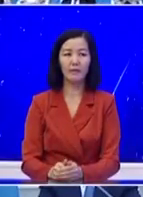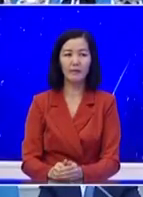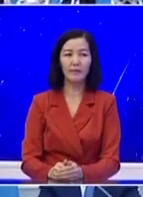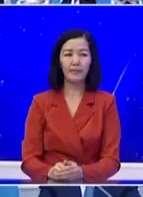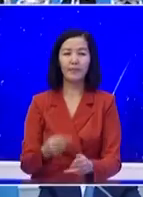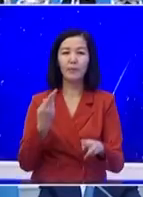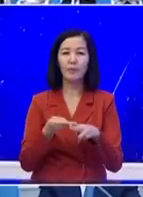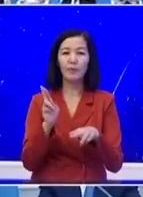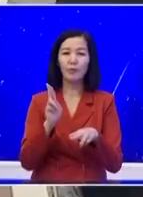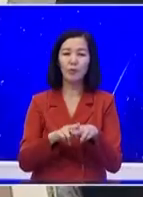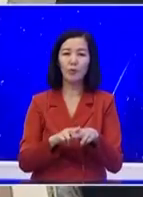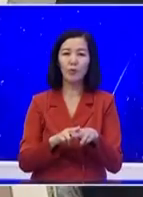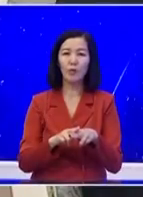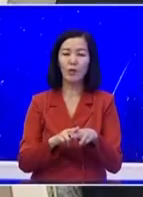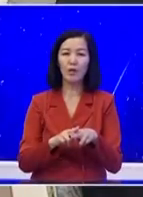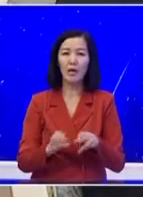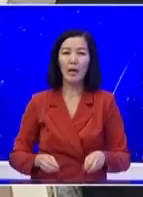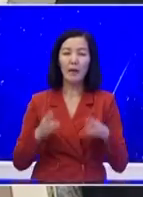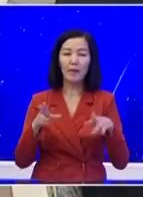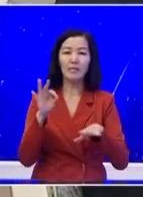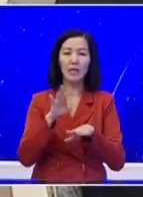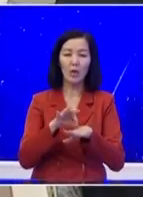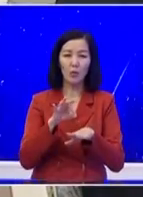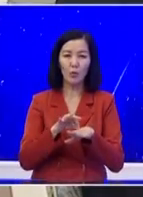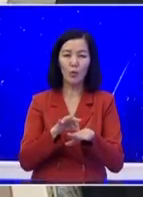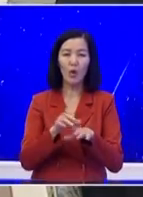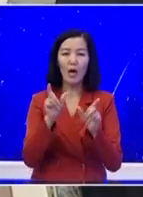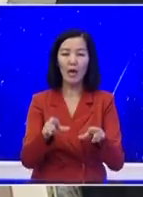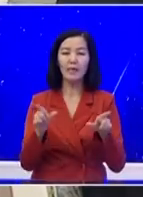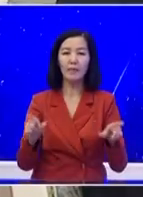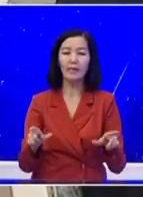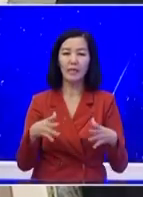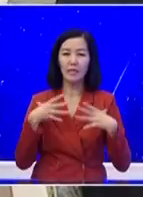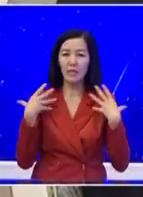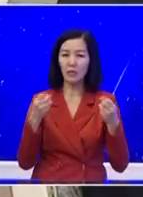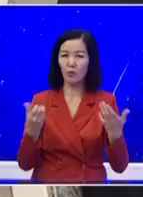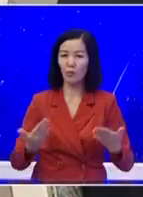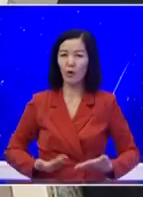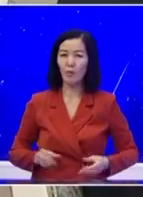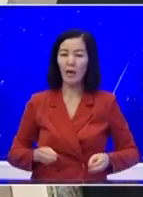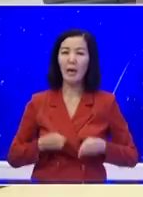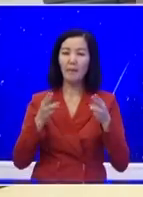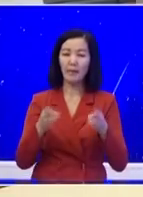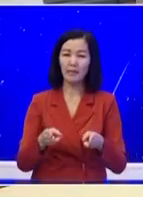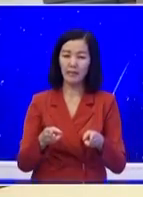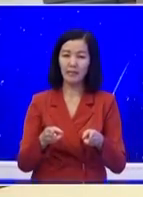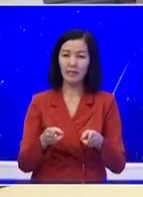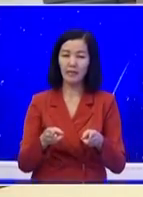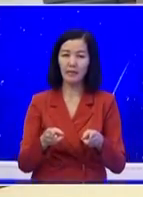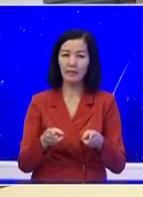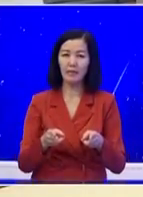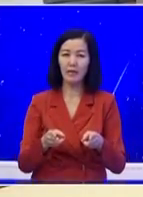Бұл аса жұқпалы дерт азаматтарымыздың денсаулығы мен өміріне қауіп төндіріп,